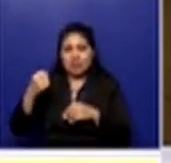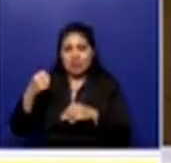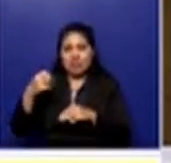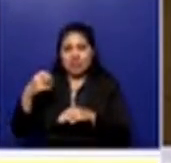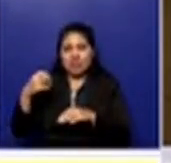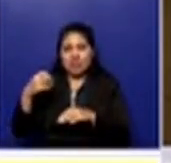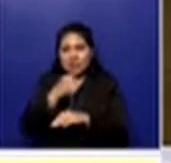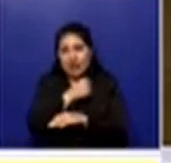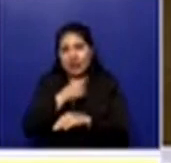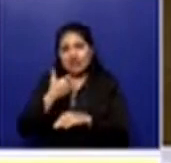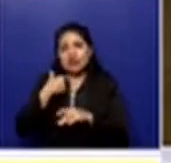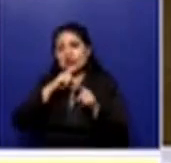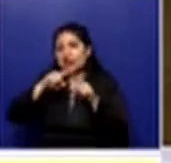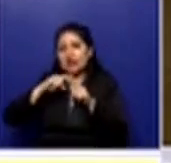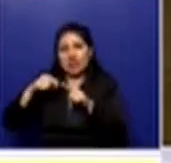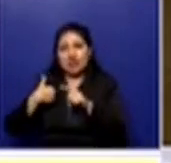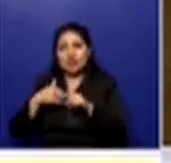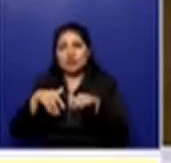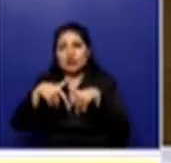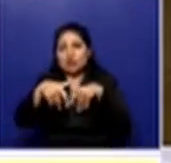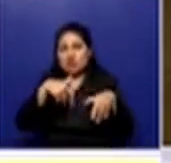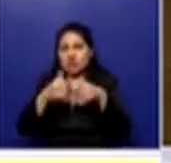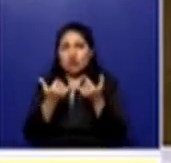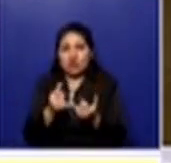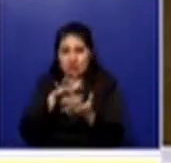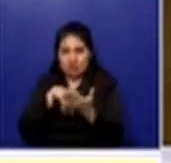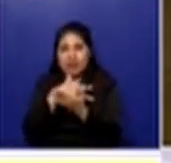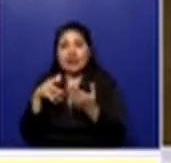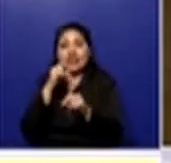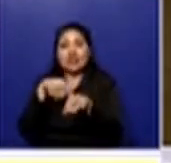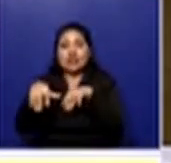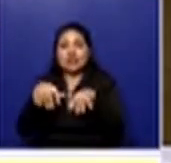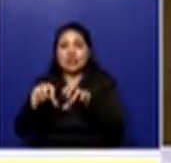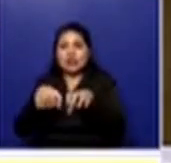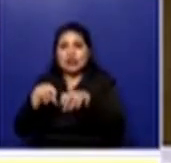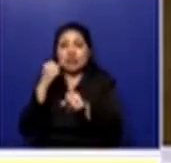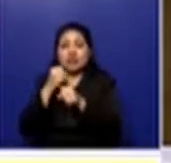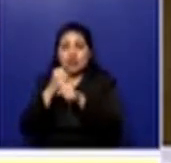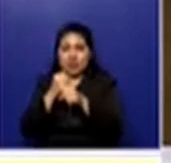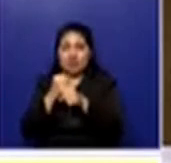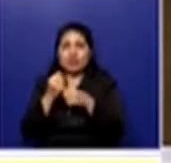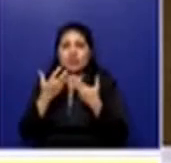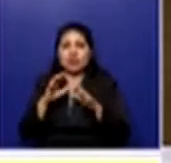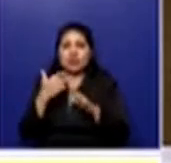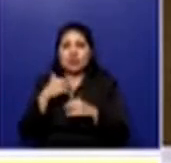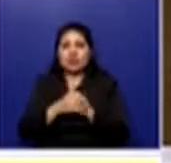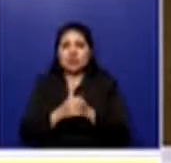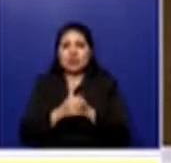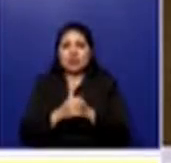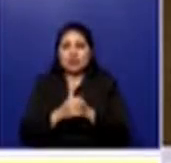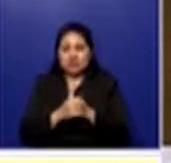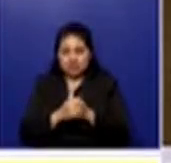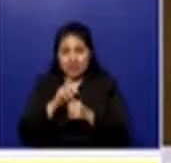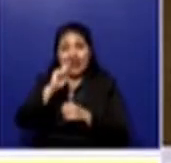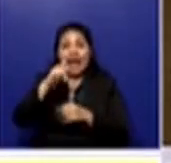ะก็ต้องเรียนว่านี้เป็นแผนที่เรากำลังดำเนินการเลยค่ะ เราได้เตรียมแพลตฟอร์มที่เรียกว่าที่ชื่อว่า C-Side